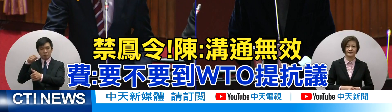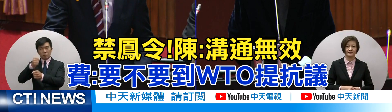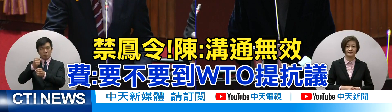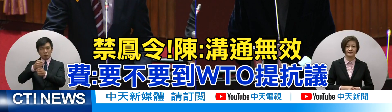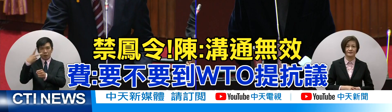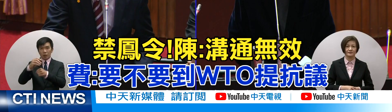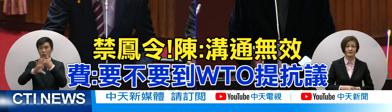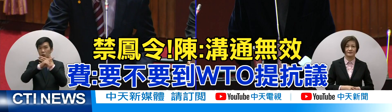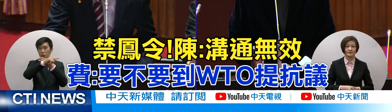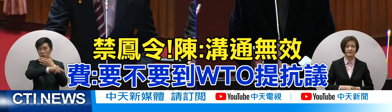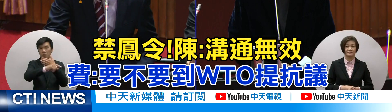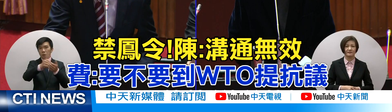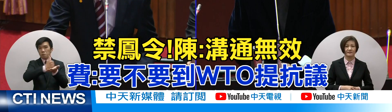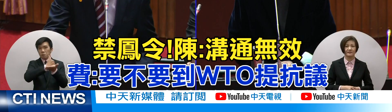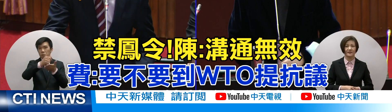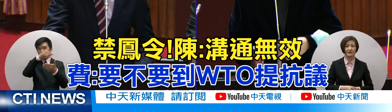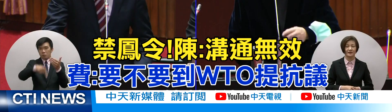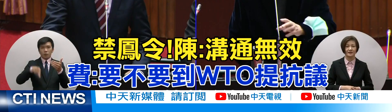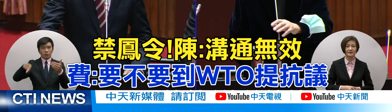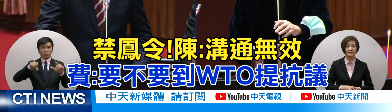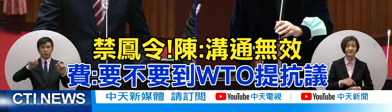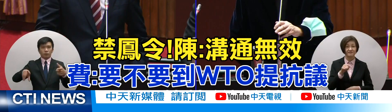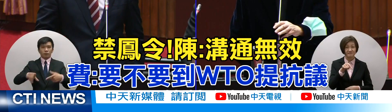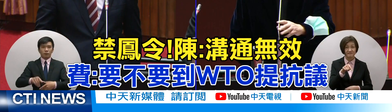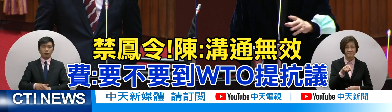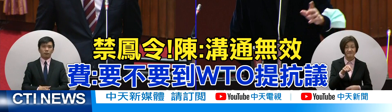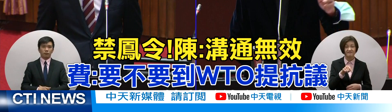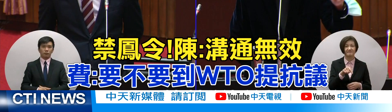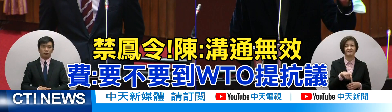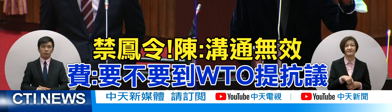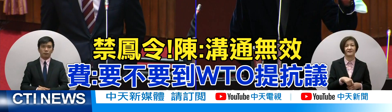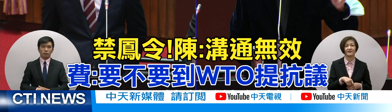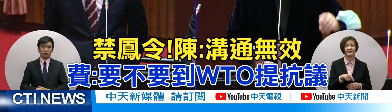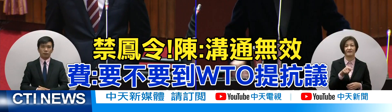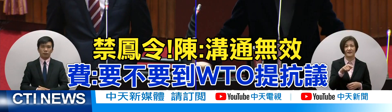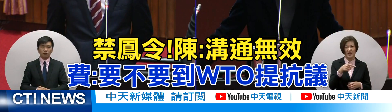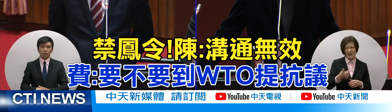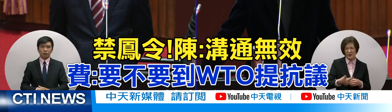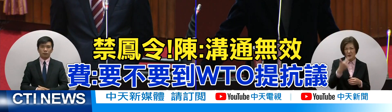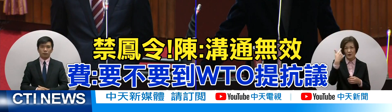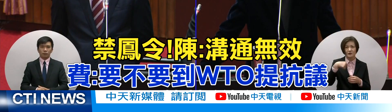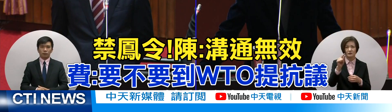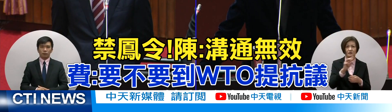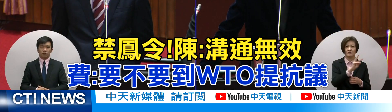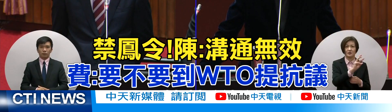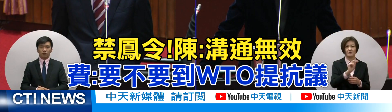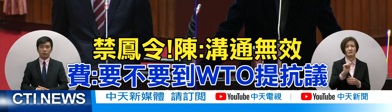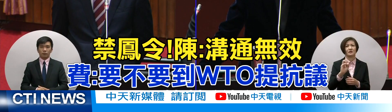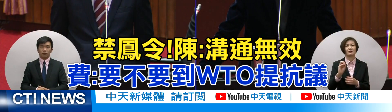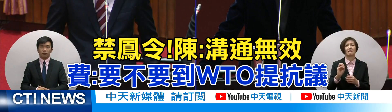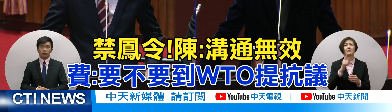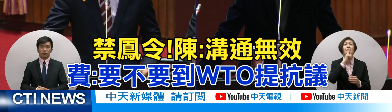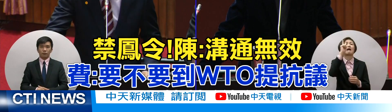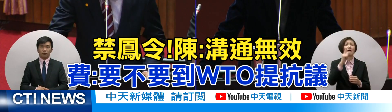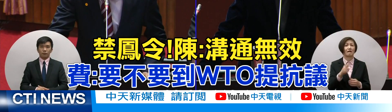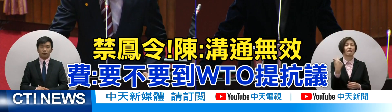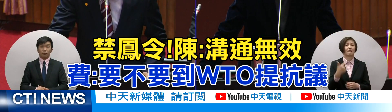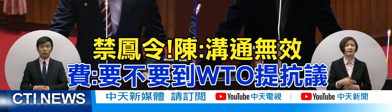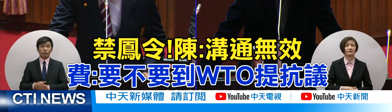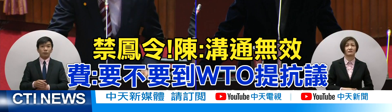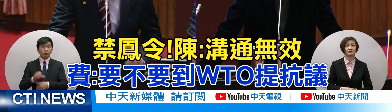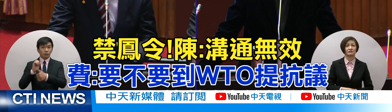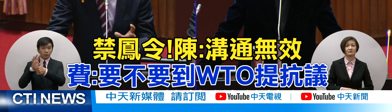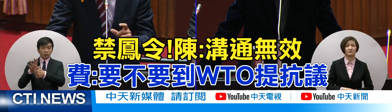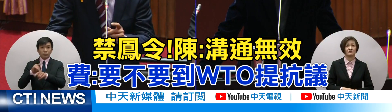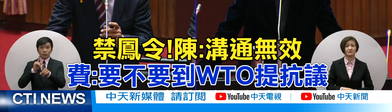贸易的规范有很大的不一样。 这个哈。你们就赶快到 WTO 去告嘛。 跟委员报，按